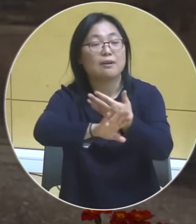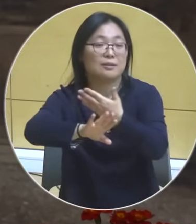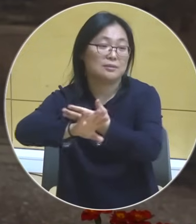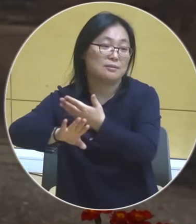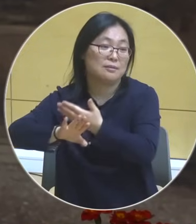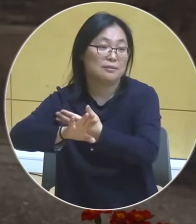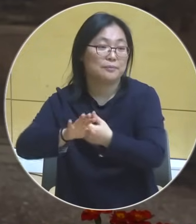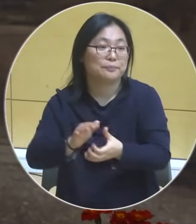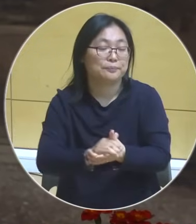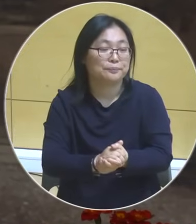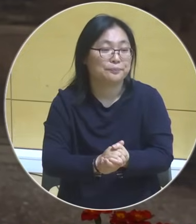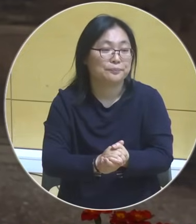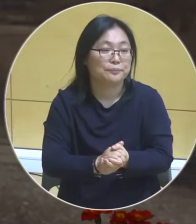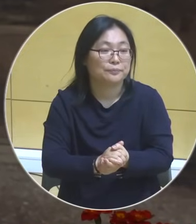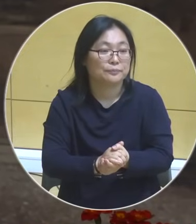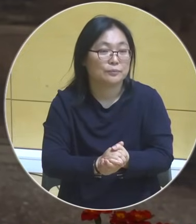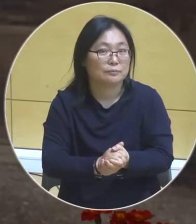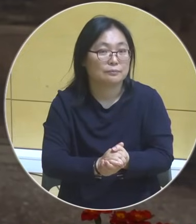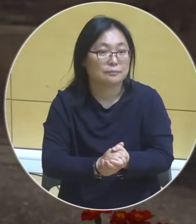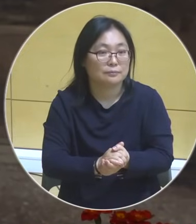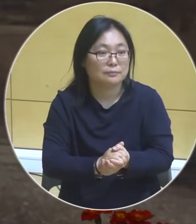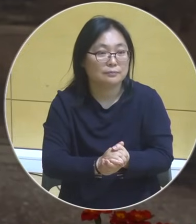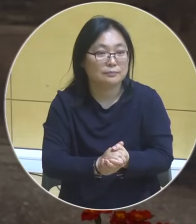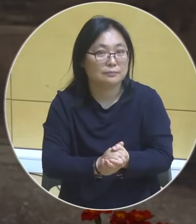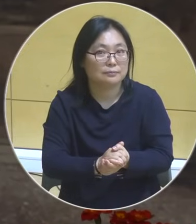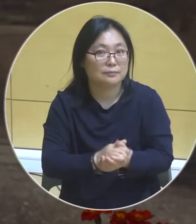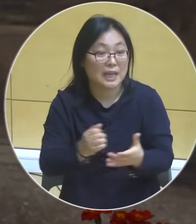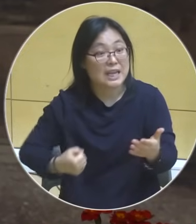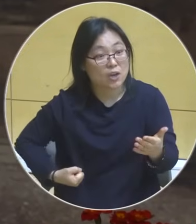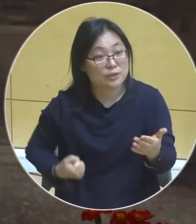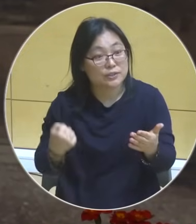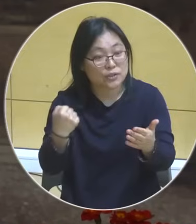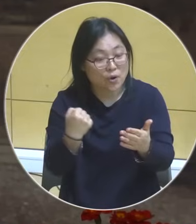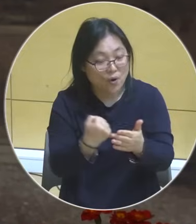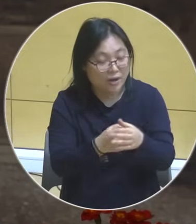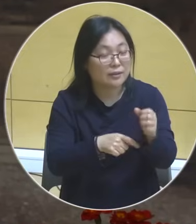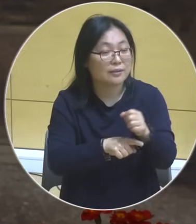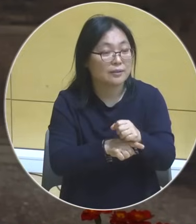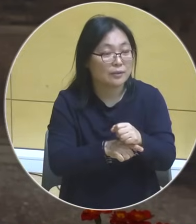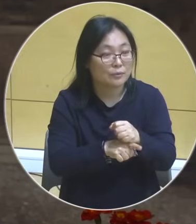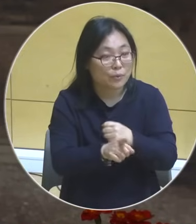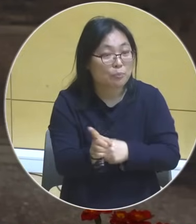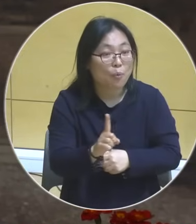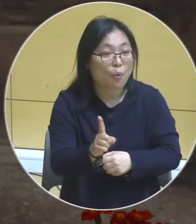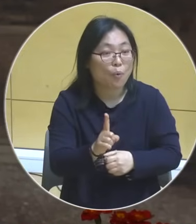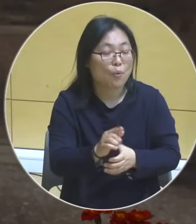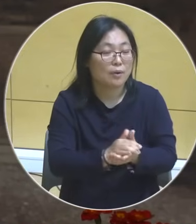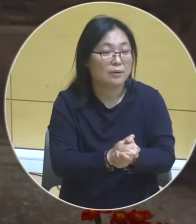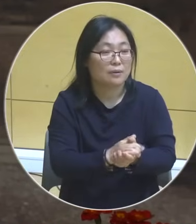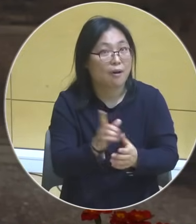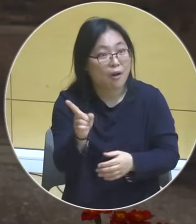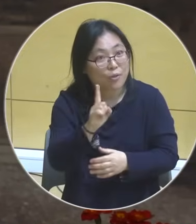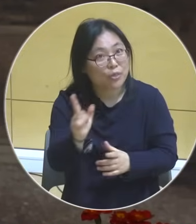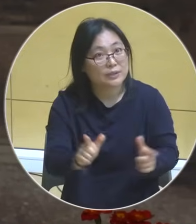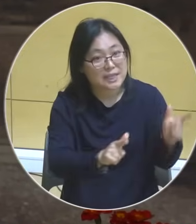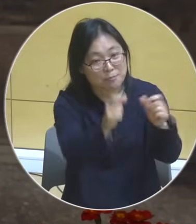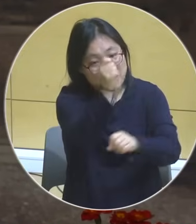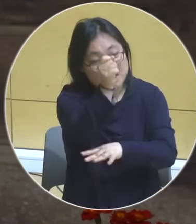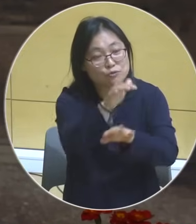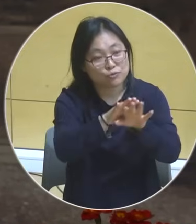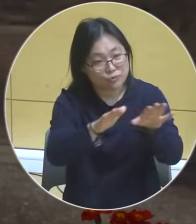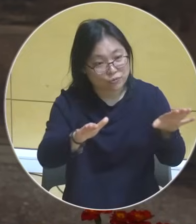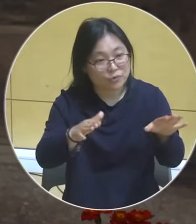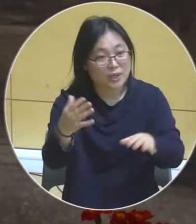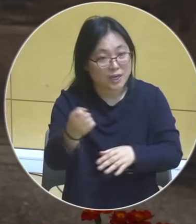달라진다고 그렇게 얘기합니다. 주로 그것을 결정하는 요인이 있는데 그것이 뭐냐면 어떤 삶의 기준을